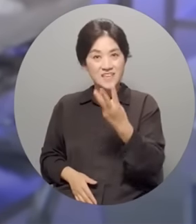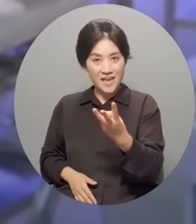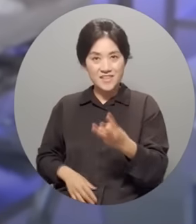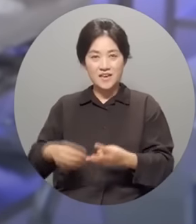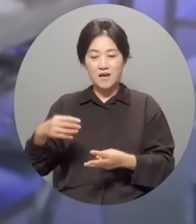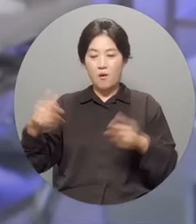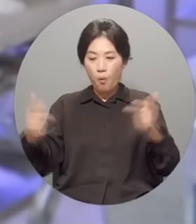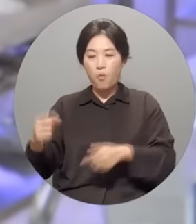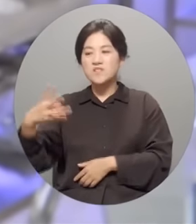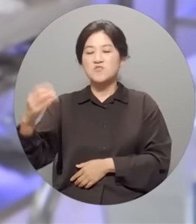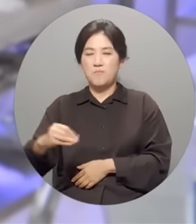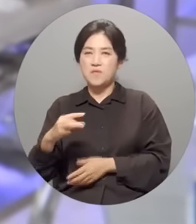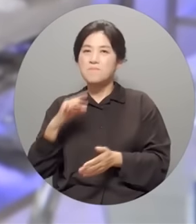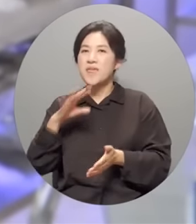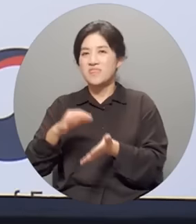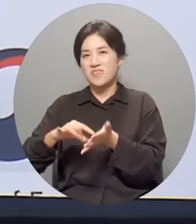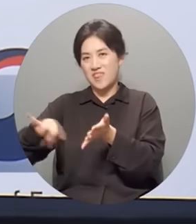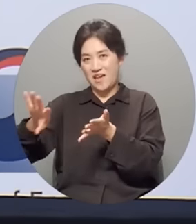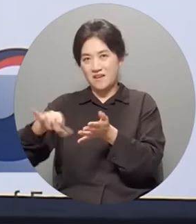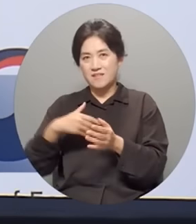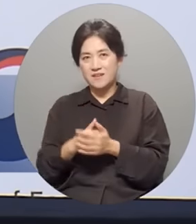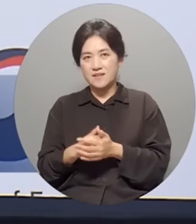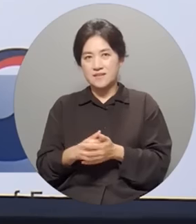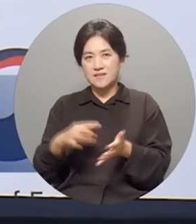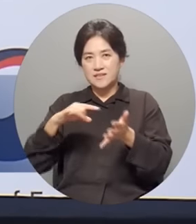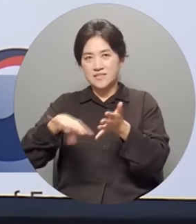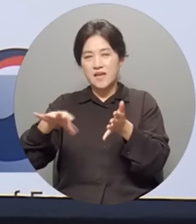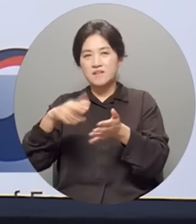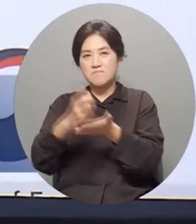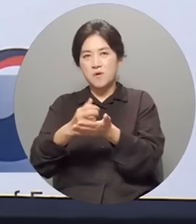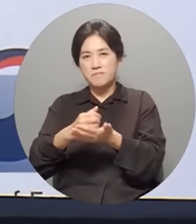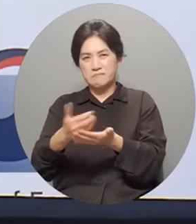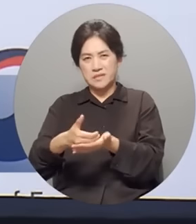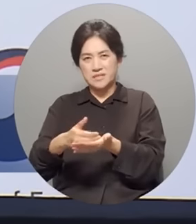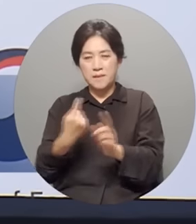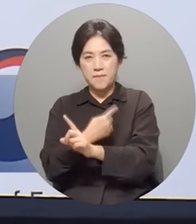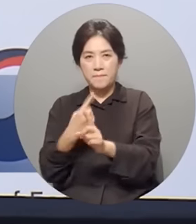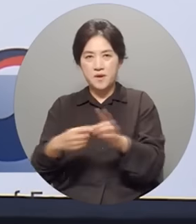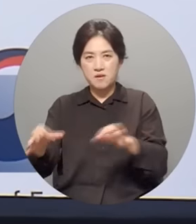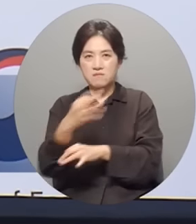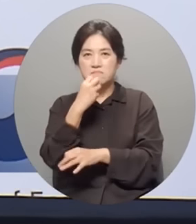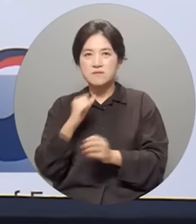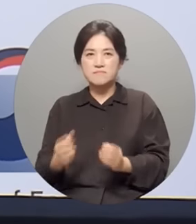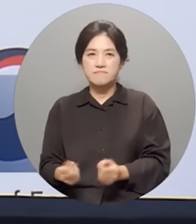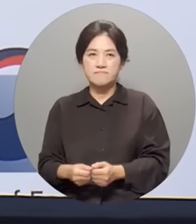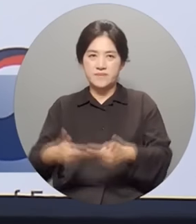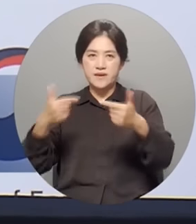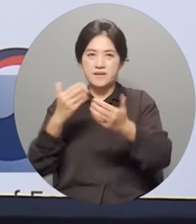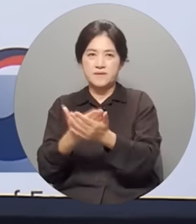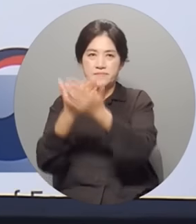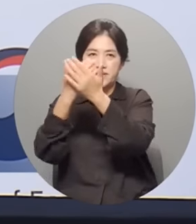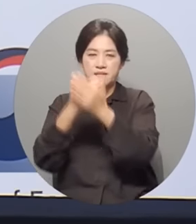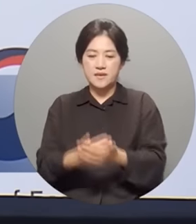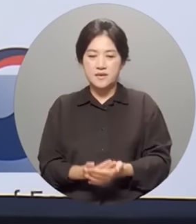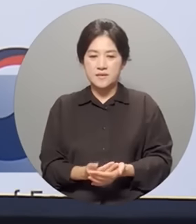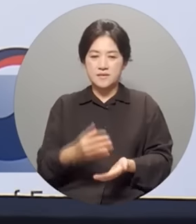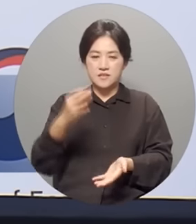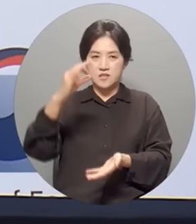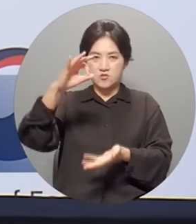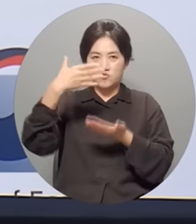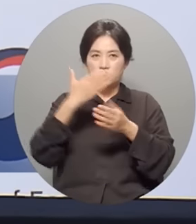원으로 크게 낮아집니다. 낡은 세제를 정비하여 경제의 효율성을 높이겠습니다. 중산층,